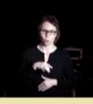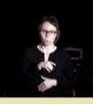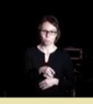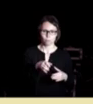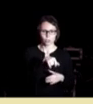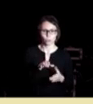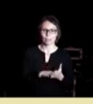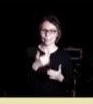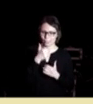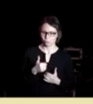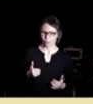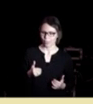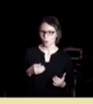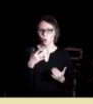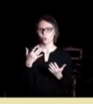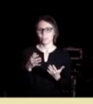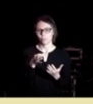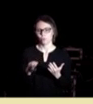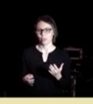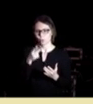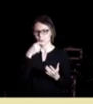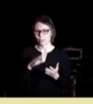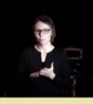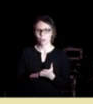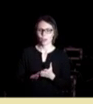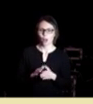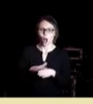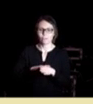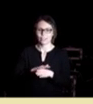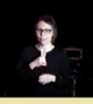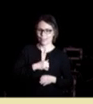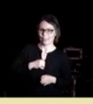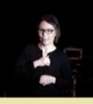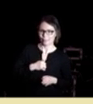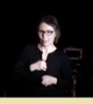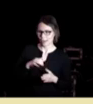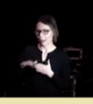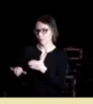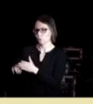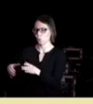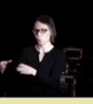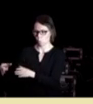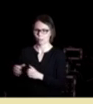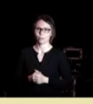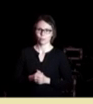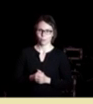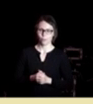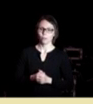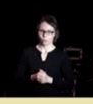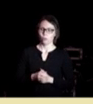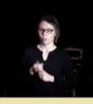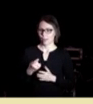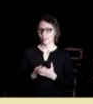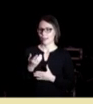pasienter med schizofreni, og 10% høyere hos mennesker med affektive lidelser enn for kontrollgruppen. Og igjen så gjelder det